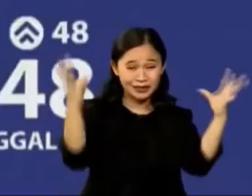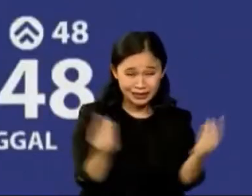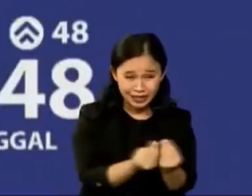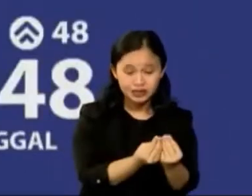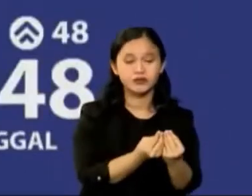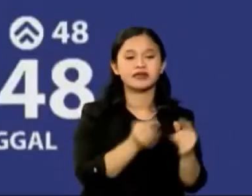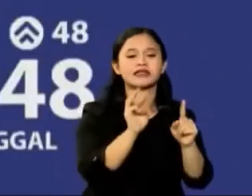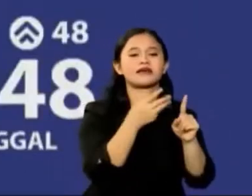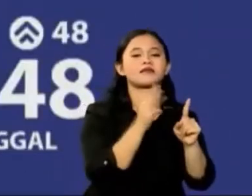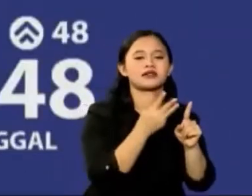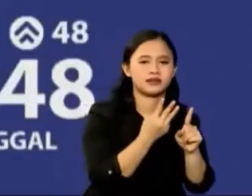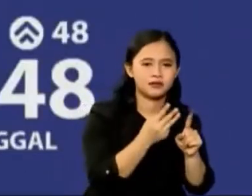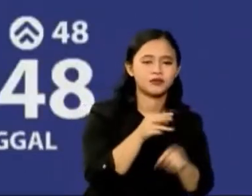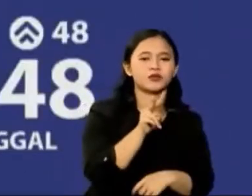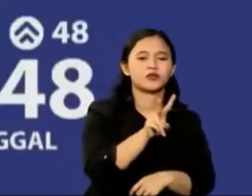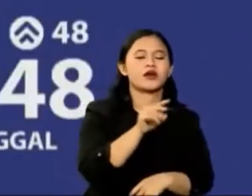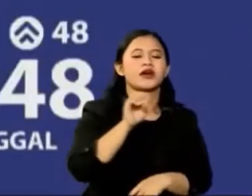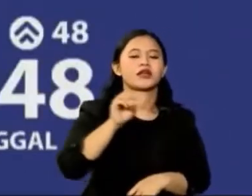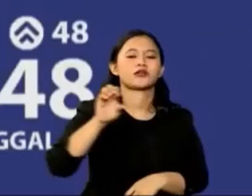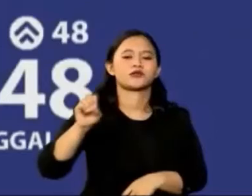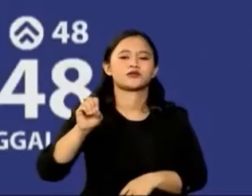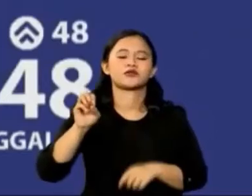menjadi 13.213.